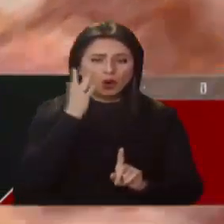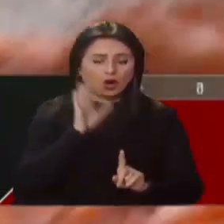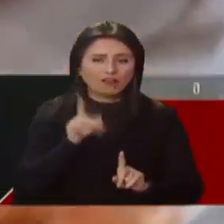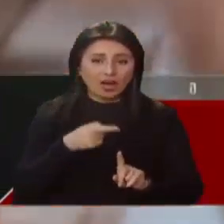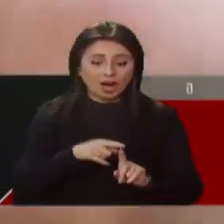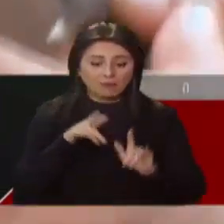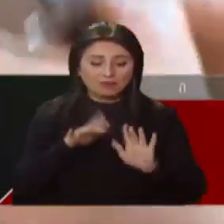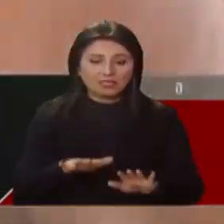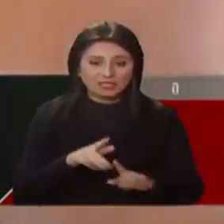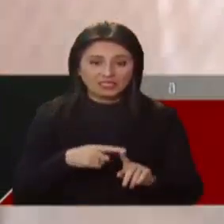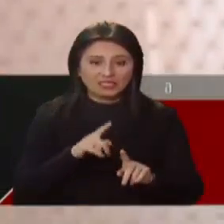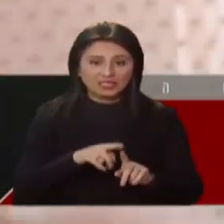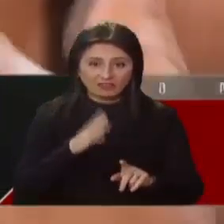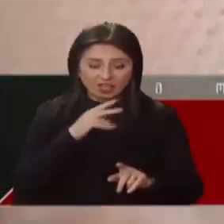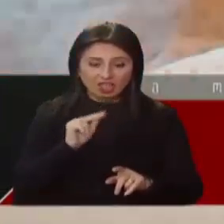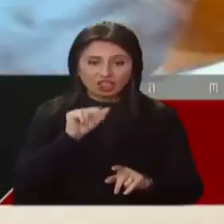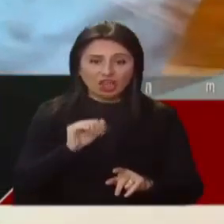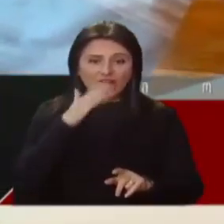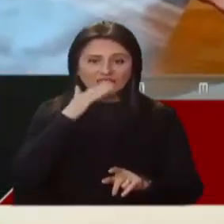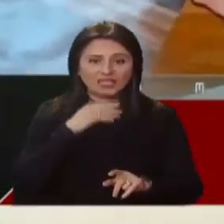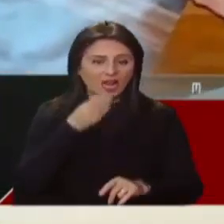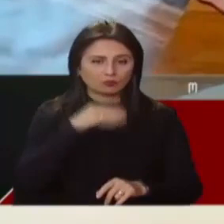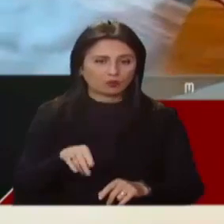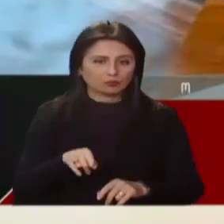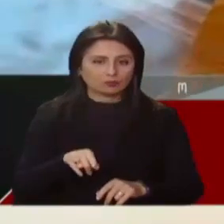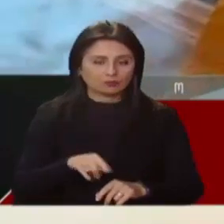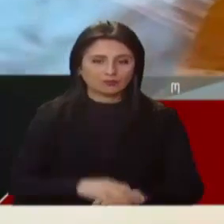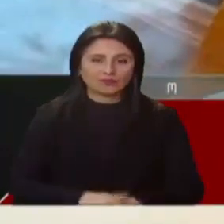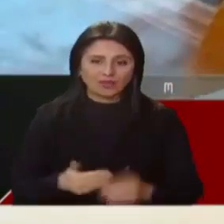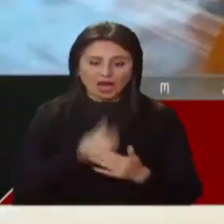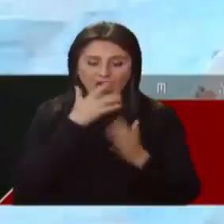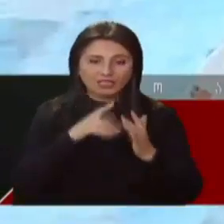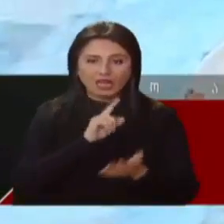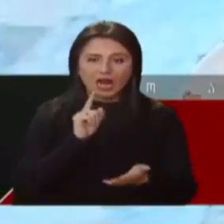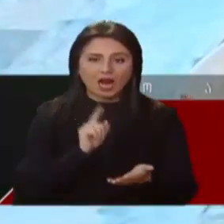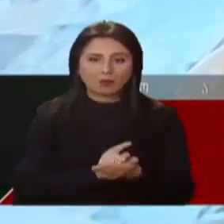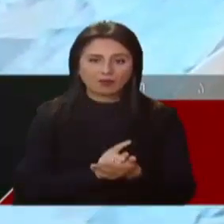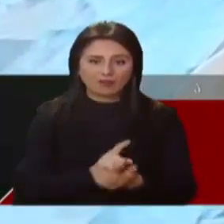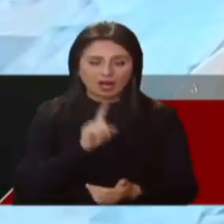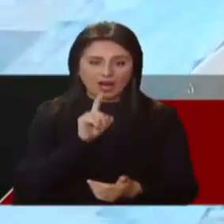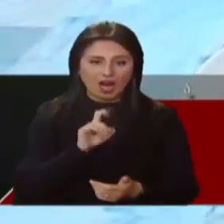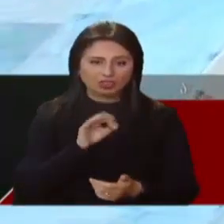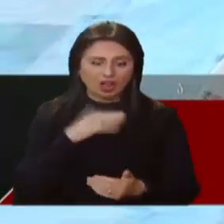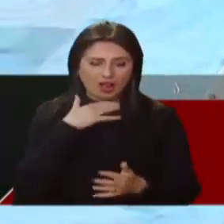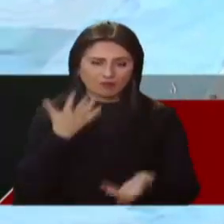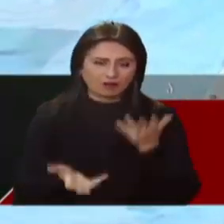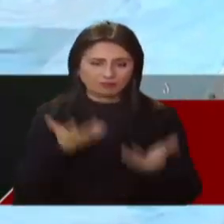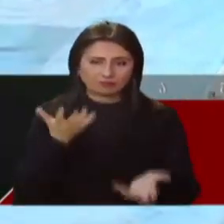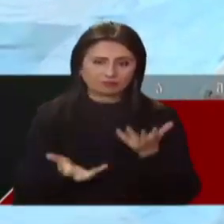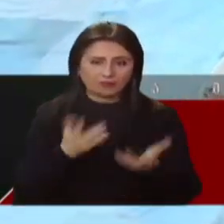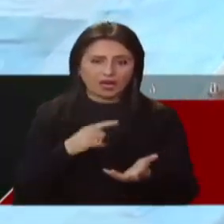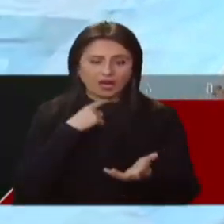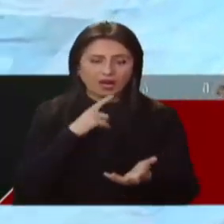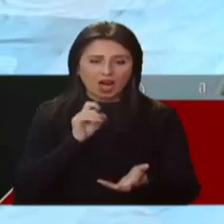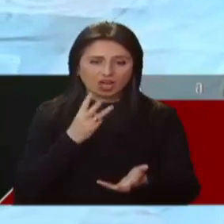მოგეჩვენოთ ამ საქმეში, ჭისწყალი ერთ-ერთი კომპონენტია. ახალ წელს აუცილებლად ხაშლამა უნდა მოიხაშოს.